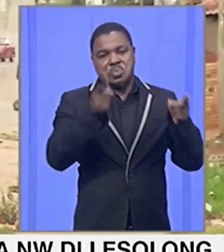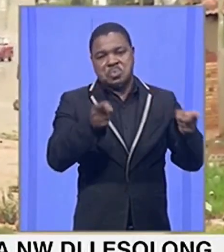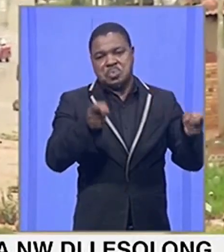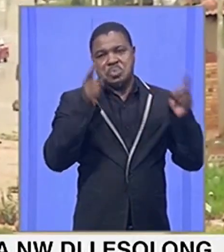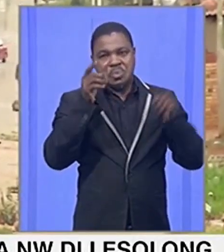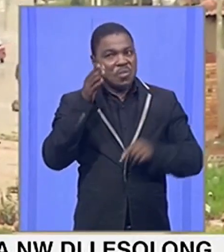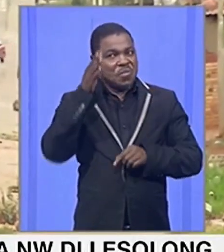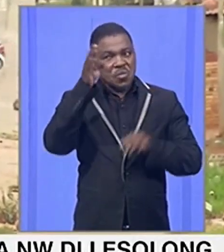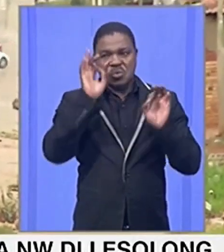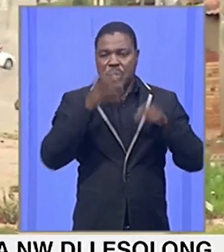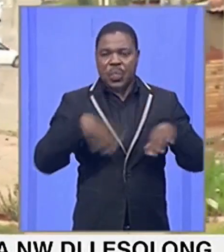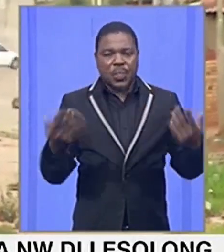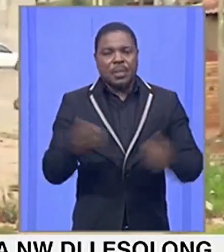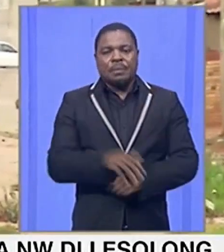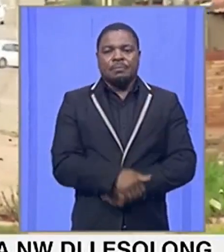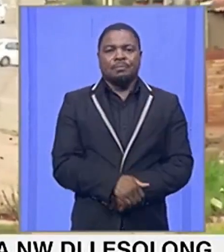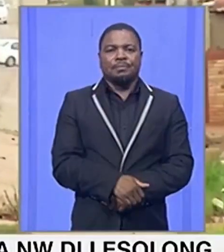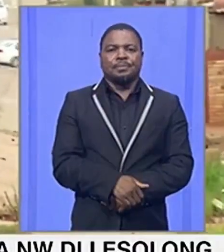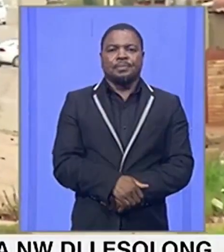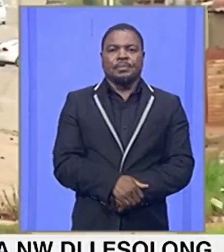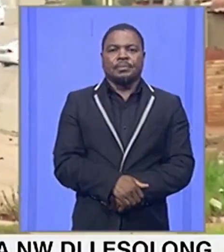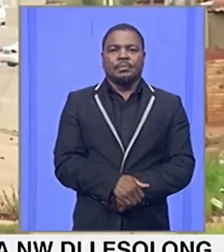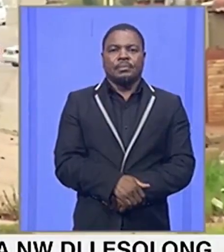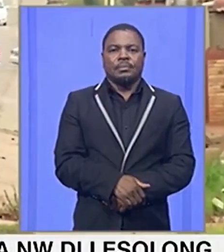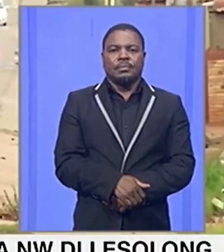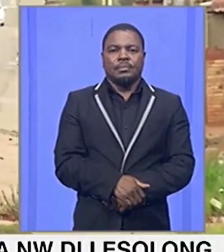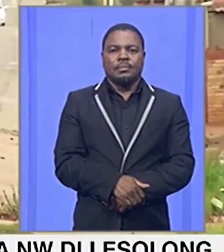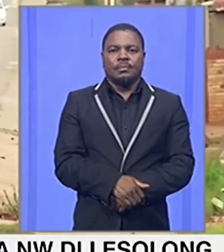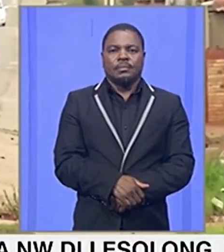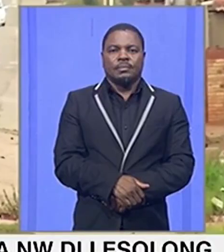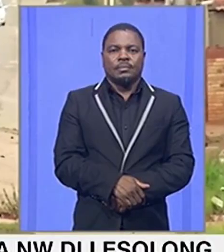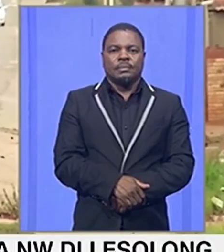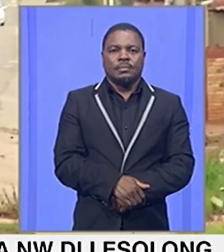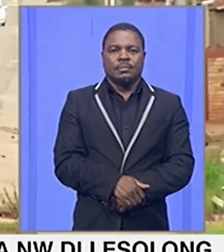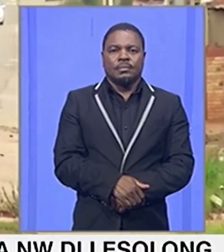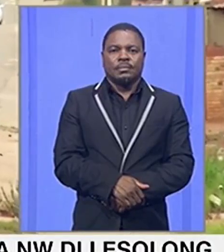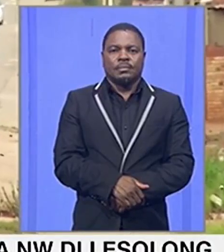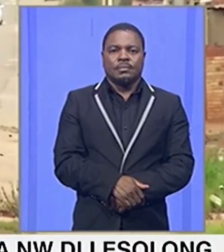bokamoso bo tjhatsi. Selwane Gagau, SABC News, Clarkston.